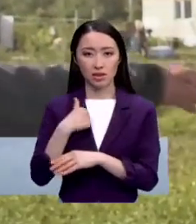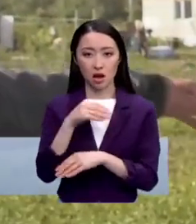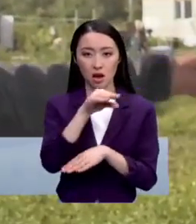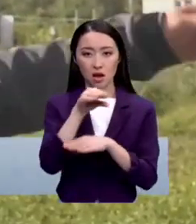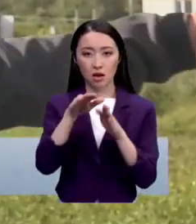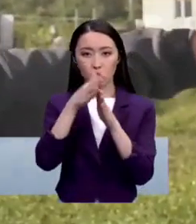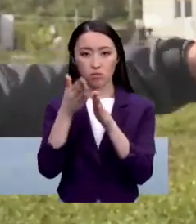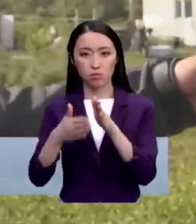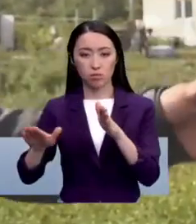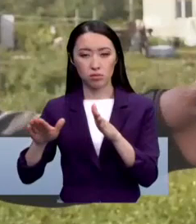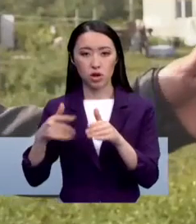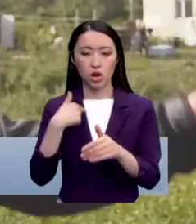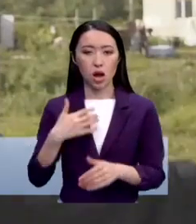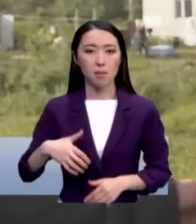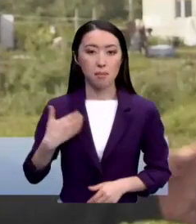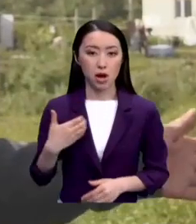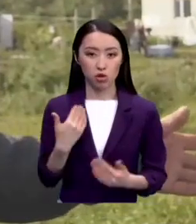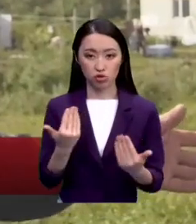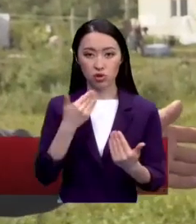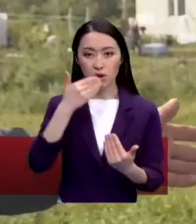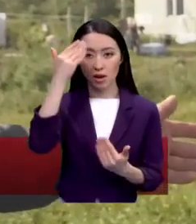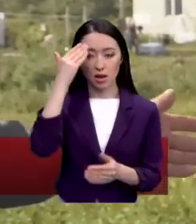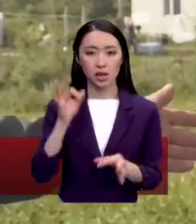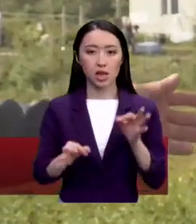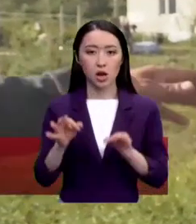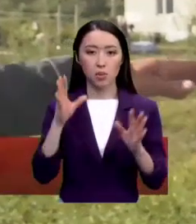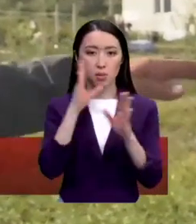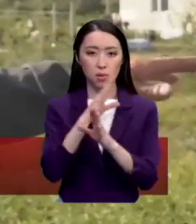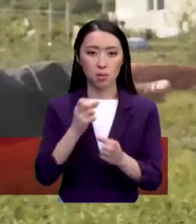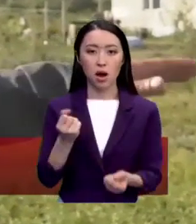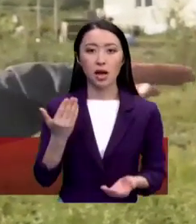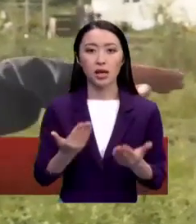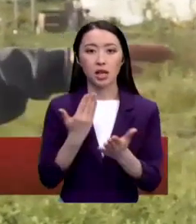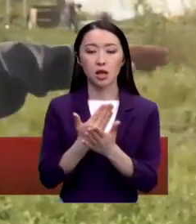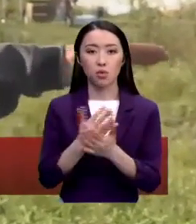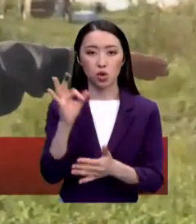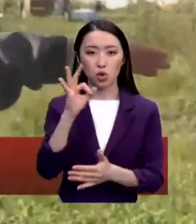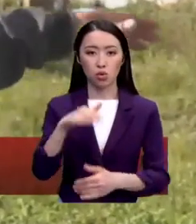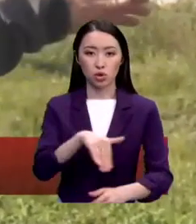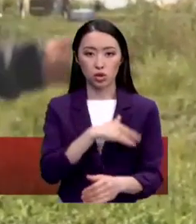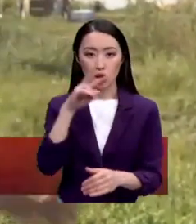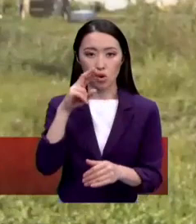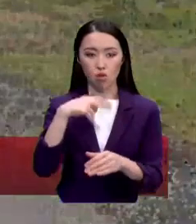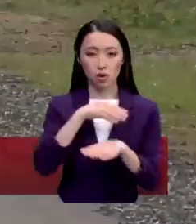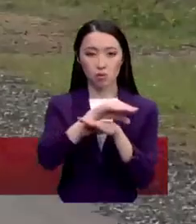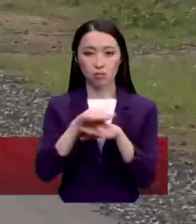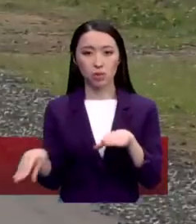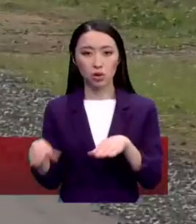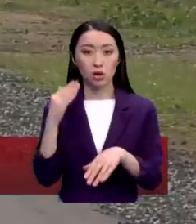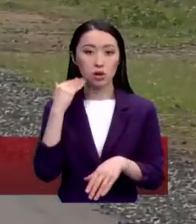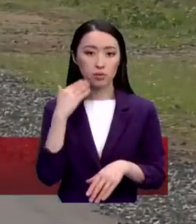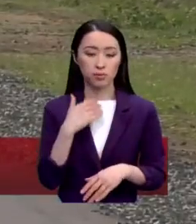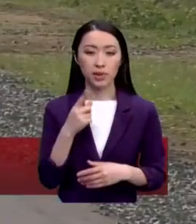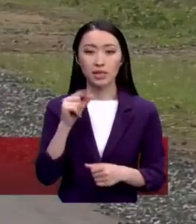градус большой, я боюсь тоже. Сейчас, например, лето, нормальная погода стоит. А сейчас, если, например, нулевая температура, чуть лед будет, я скачусь туда. За ремонт